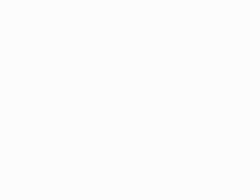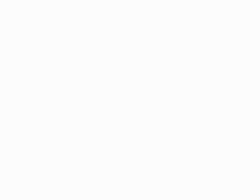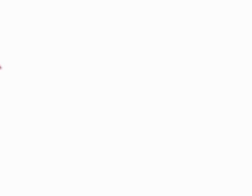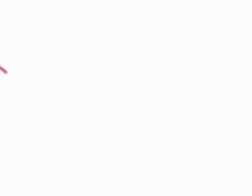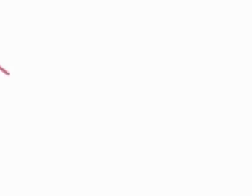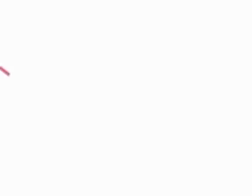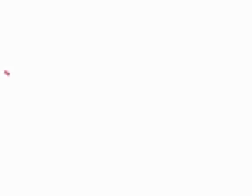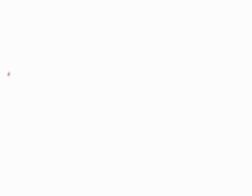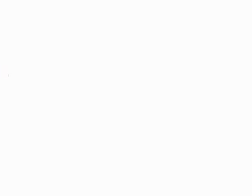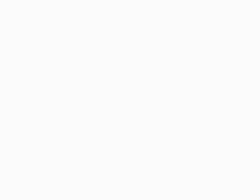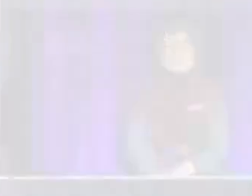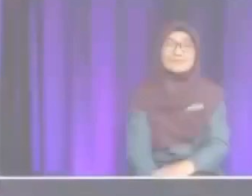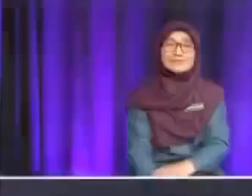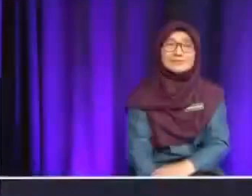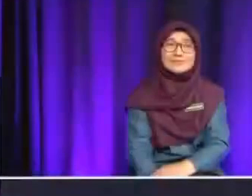TV KPM.